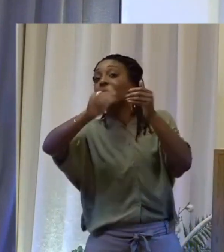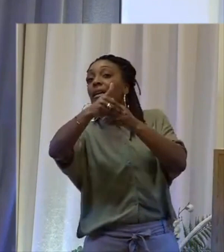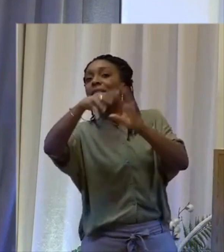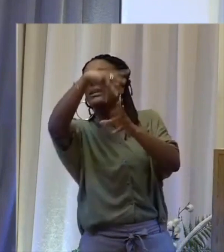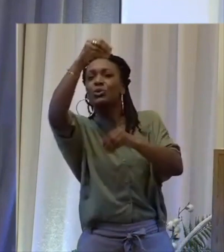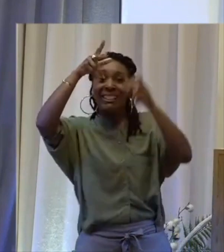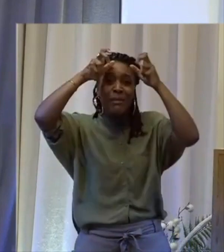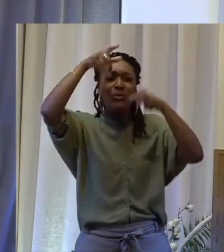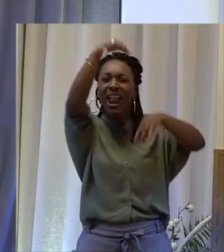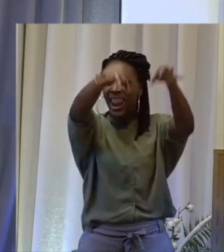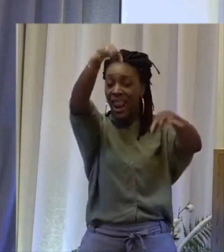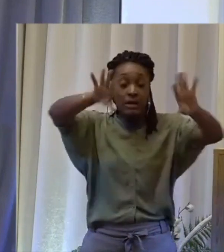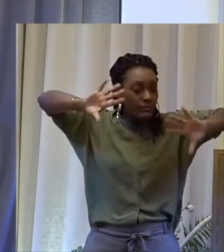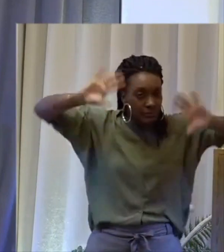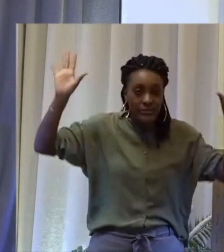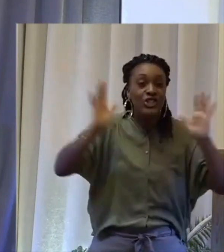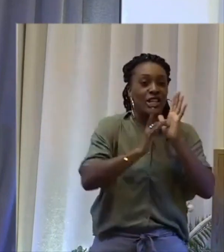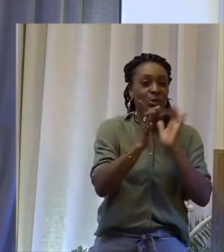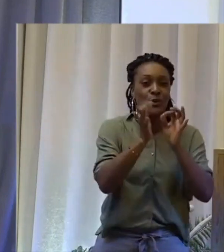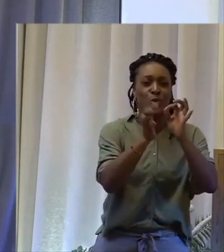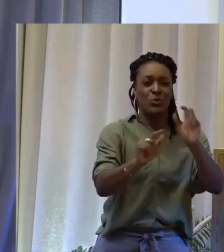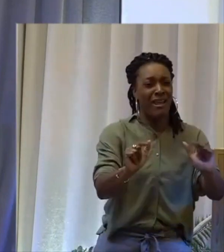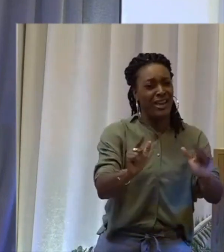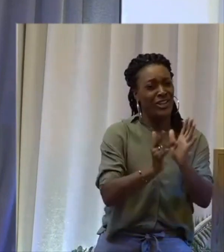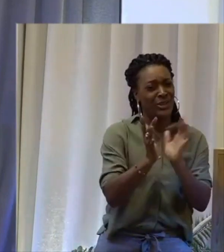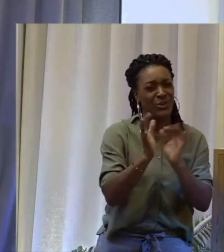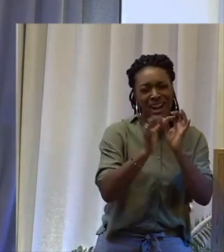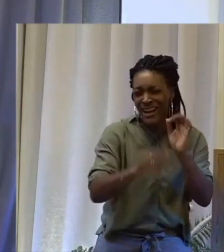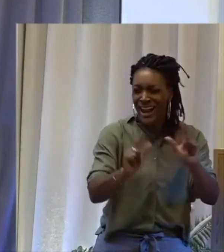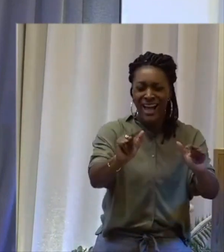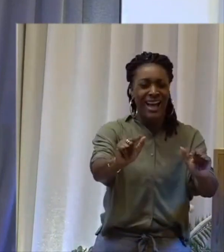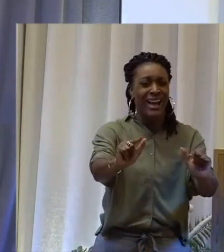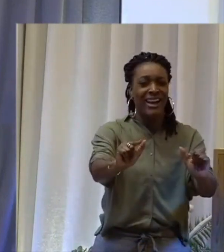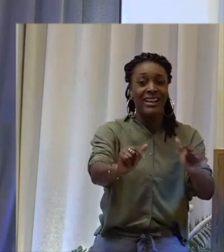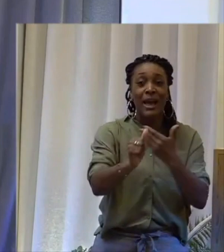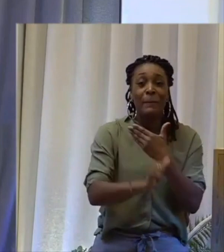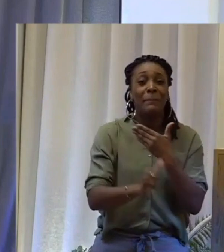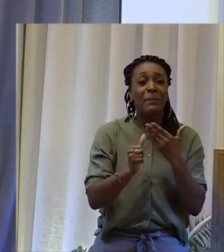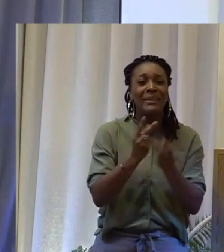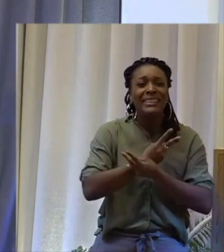que ça soit démoniaque, Jésus est la solution. Parce que la Bible déclare